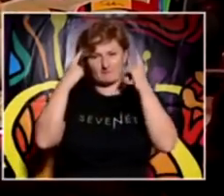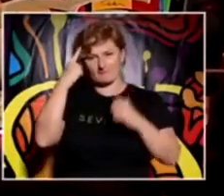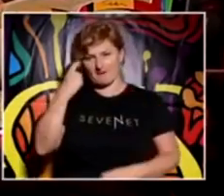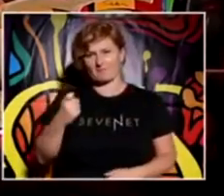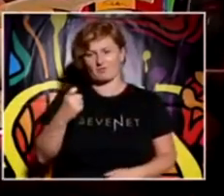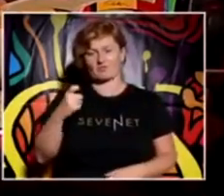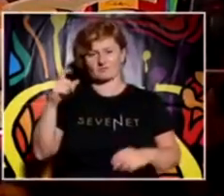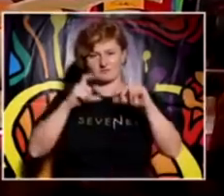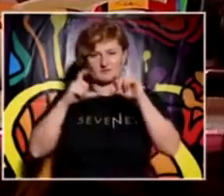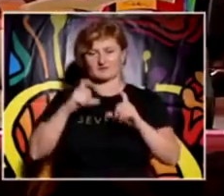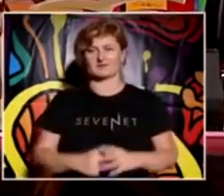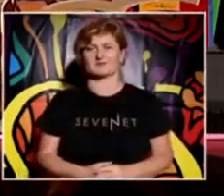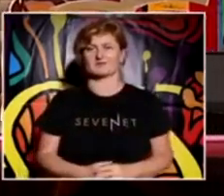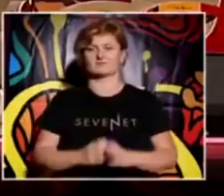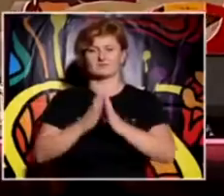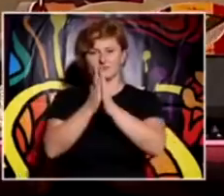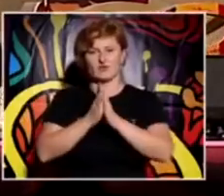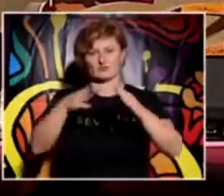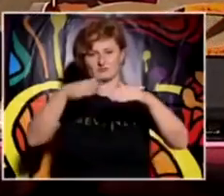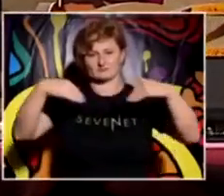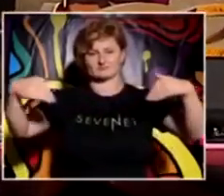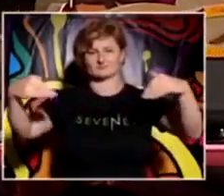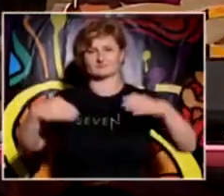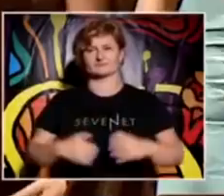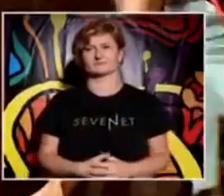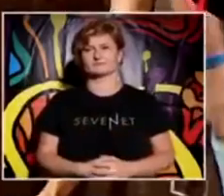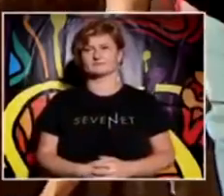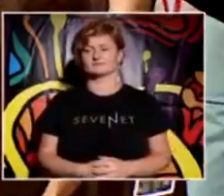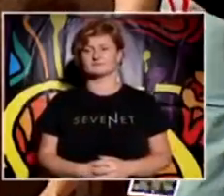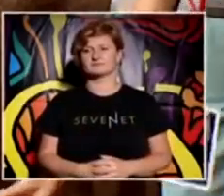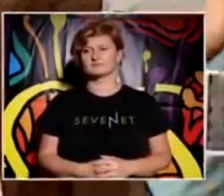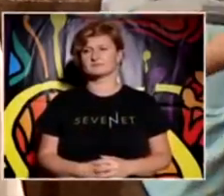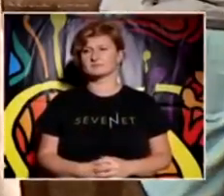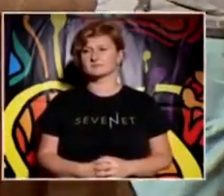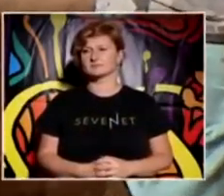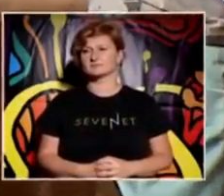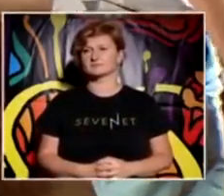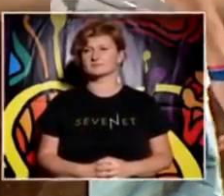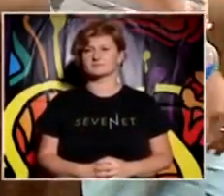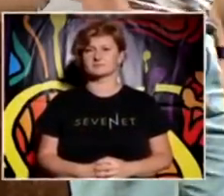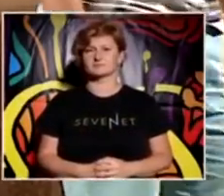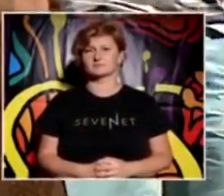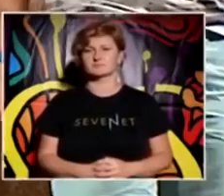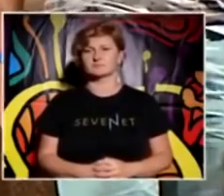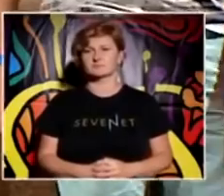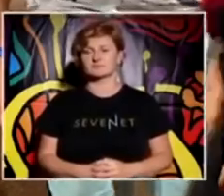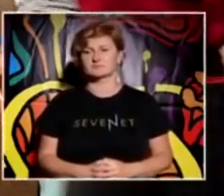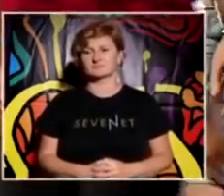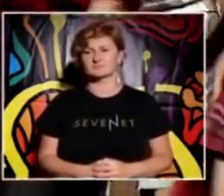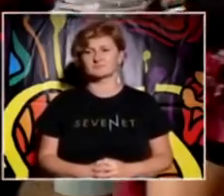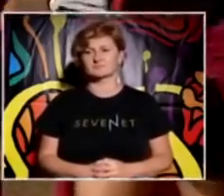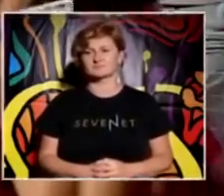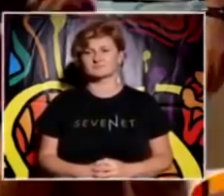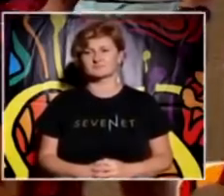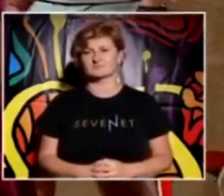zdjęcia. Bardzo was proszę, żebyście odwrócili się w stronę Lucyny, naszej pani fotograf. I stańcie na skraju sceny